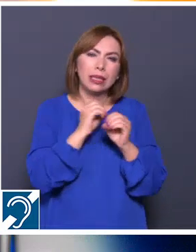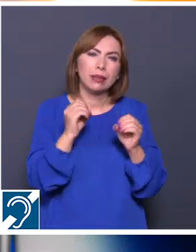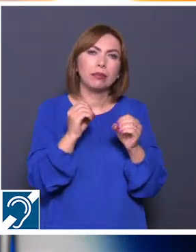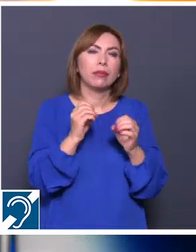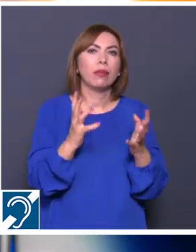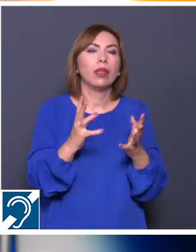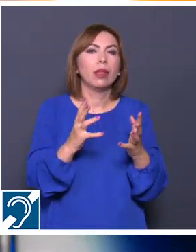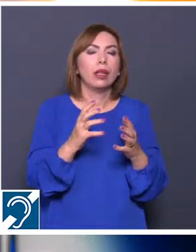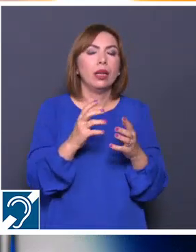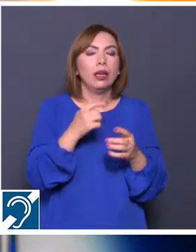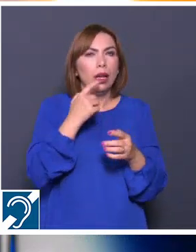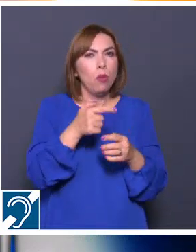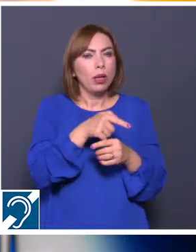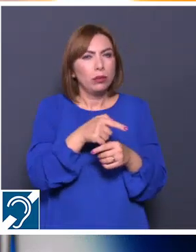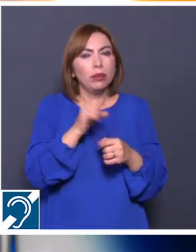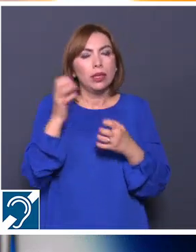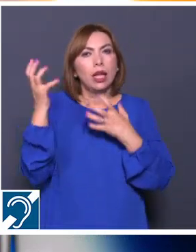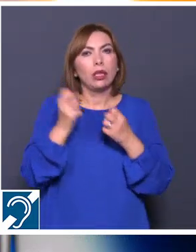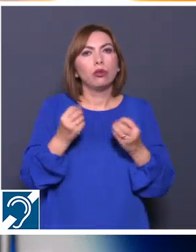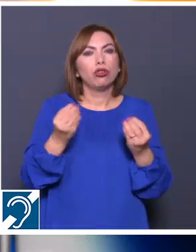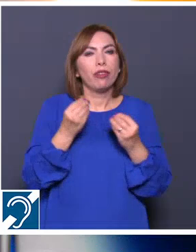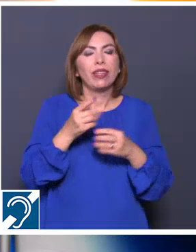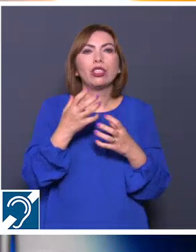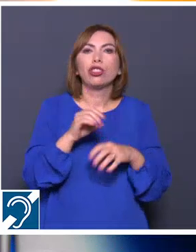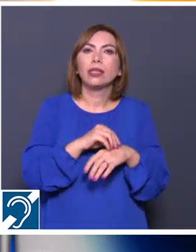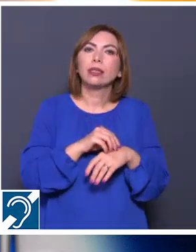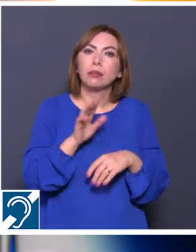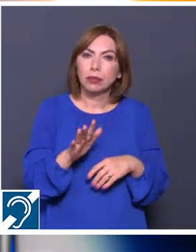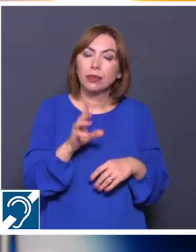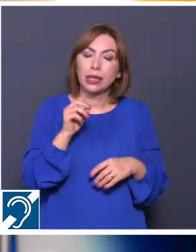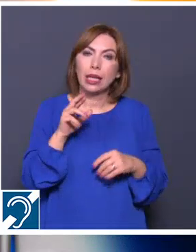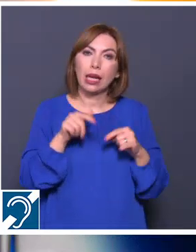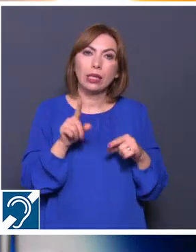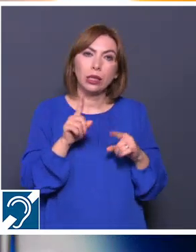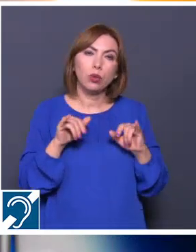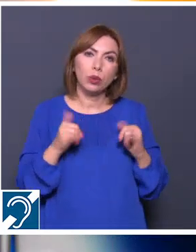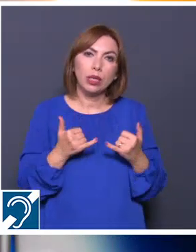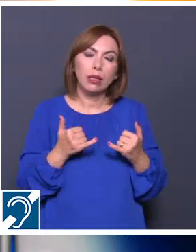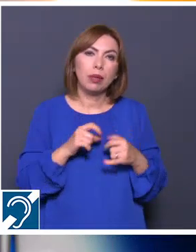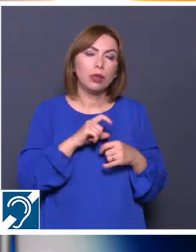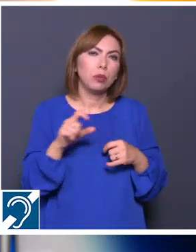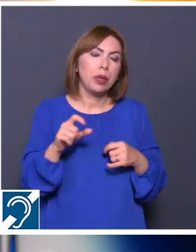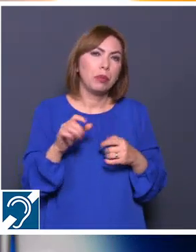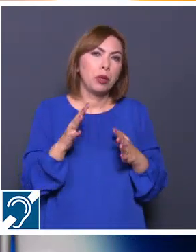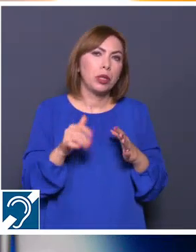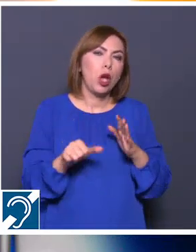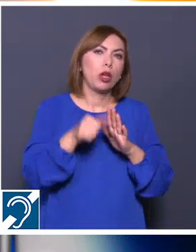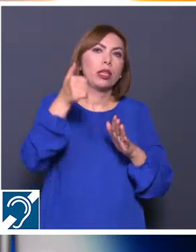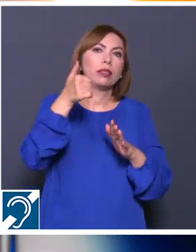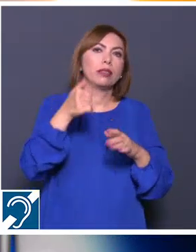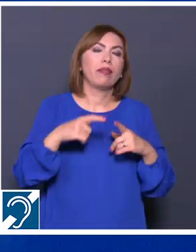să aduci ceva din ceea ce simți. Dar asta nu se întâmplă decât poate odată în